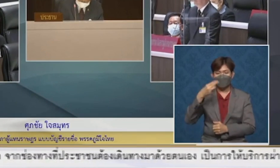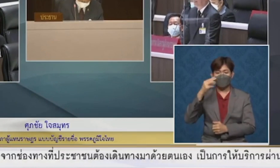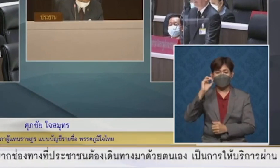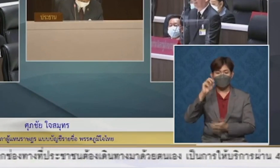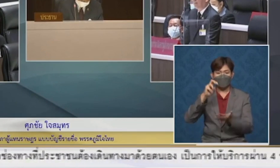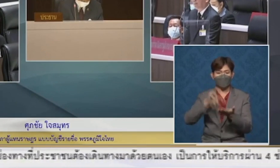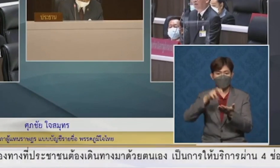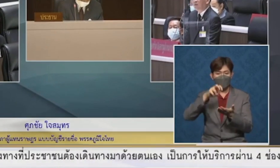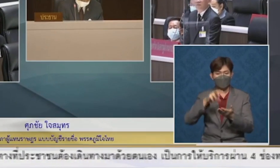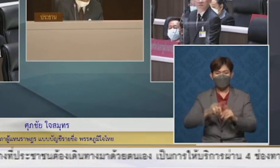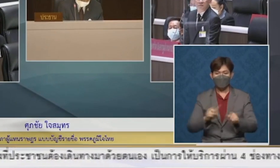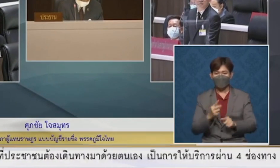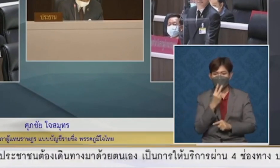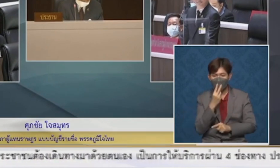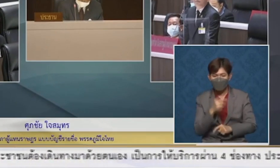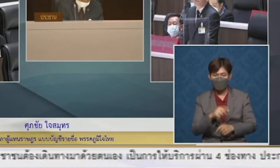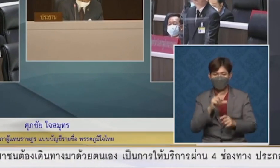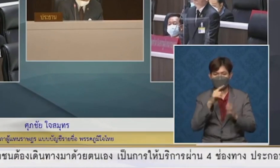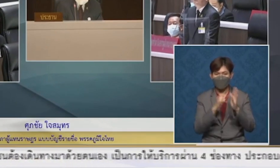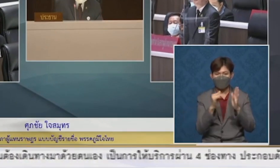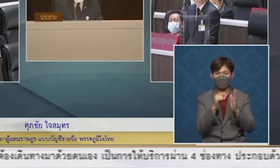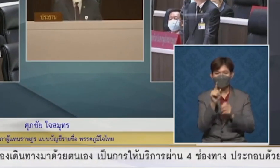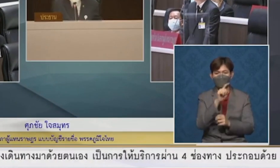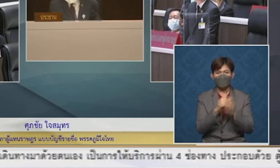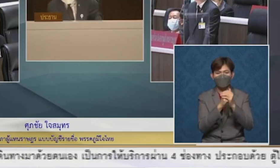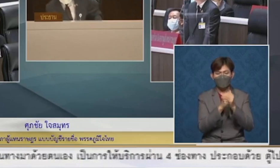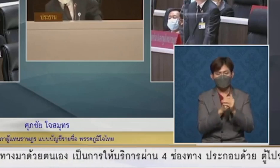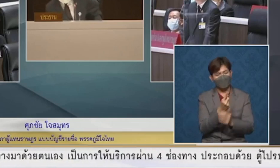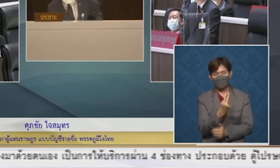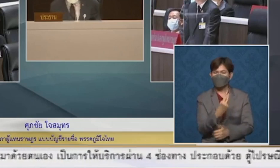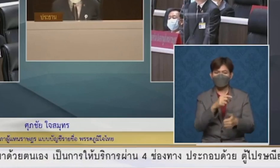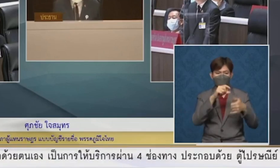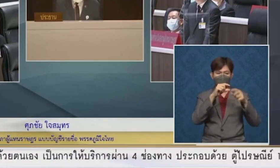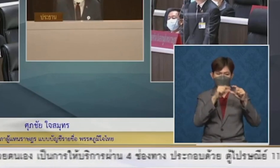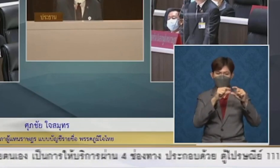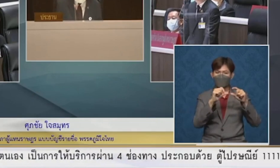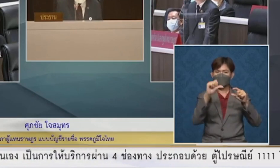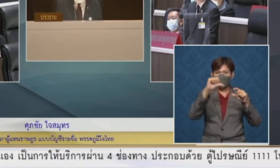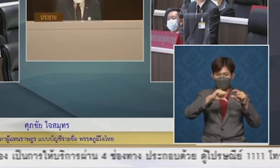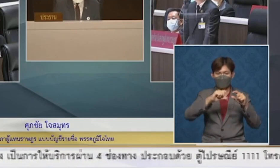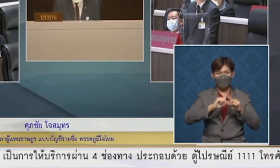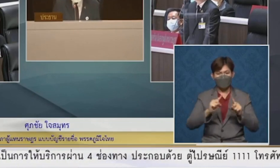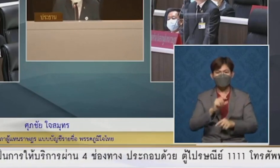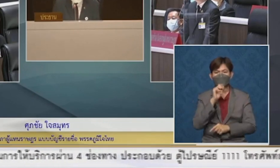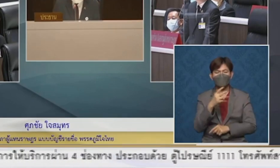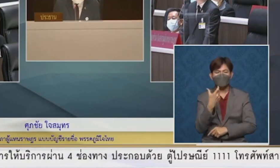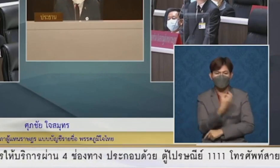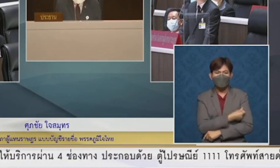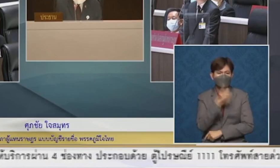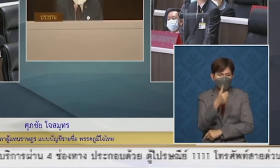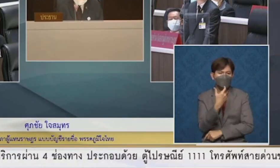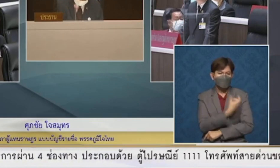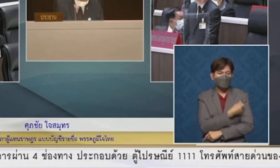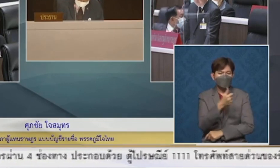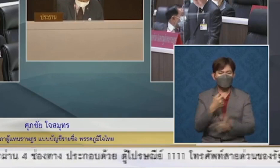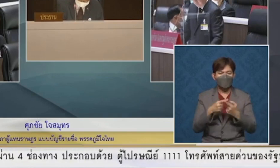ร่วมคณะไป4จังหวัดภาคใต้คือสงขลาปัตตานียะลานราธิวาสกับคุณอนุทินชาญวีรกูลรองนายกรัฐมนตรีและรั